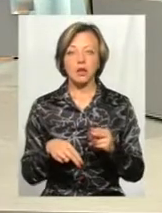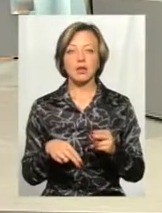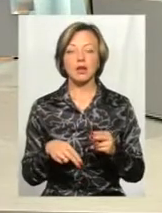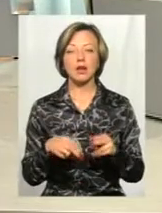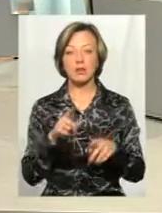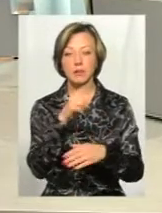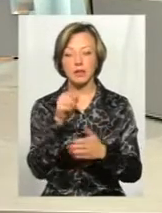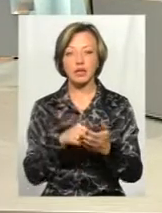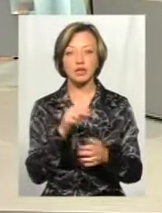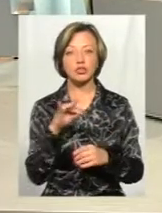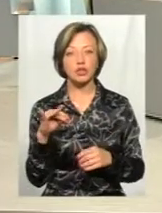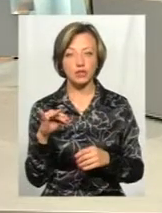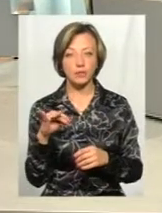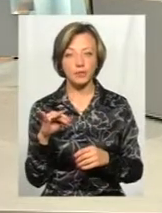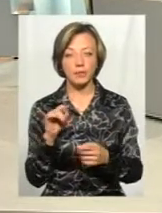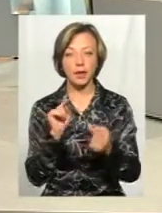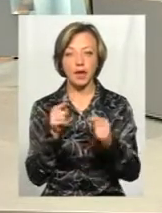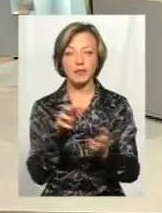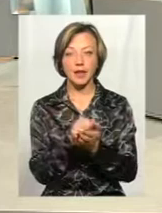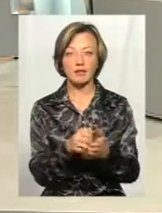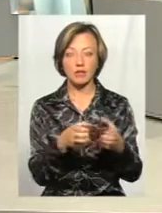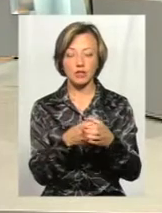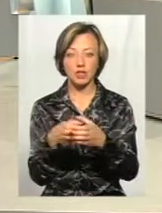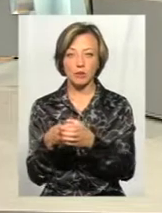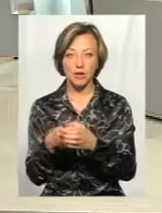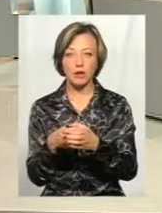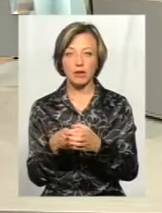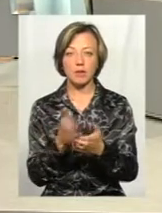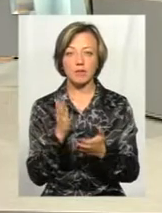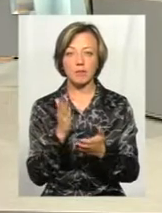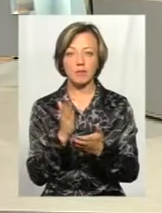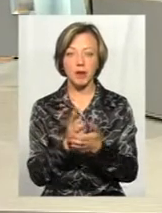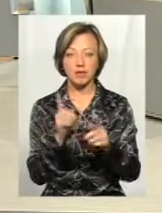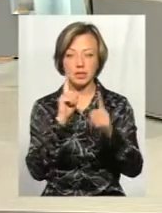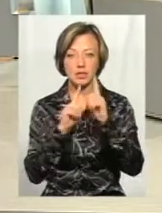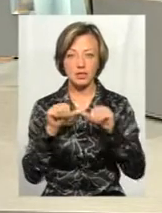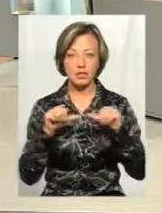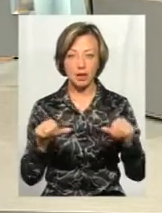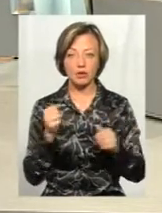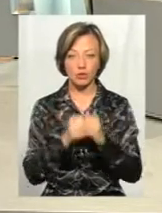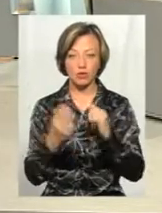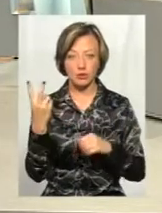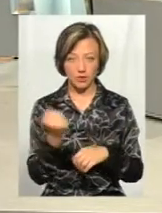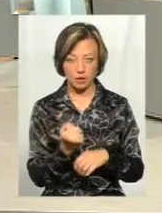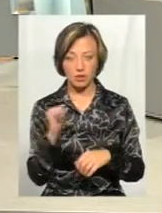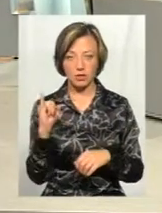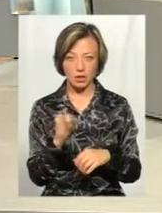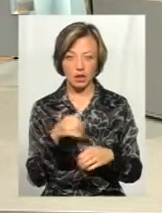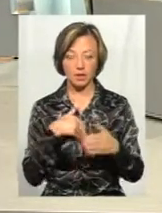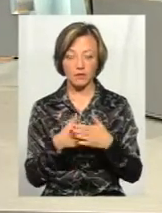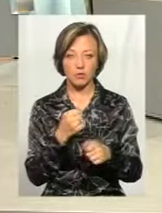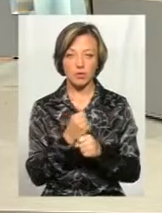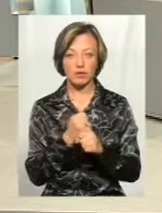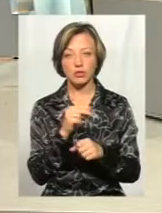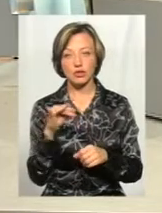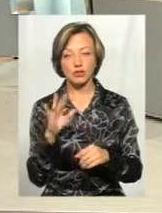задати ще таке питання, чи антирейдерські ці оперативні штаби, вони мають засідати майже кожних два тижні, так, і активно